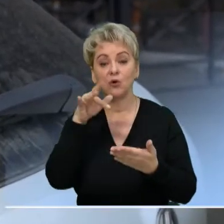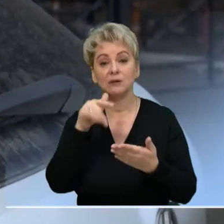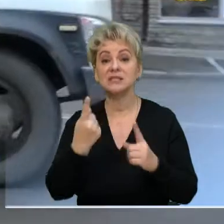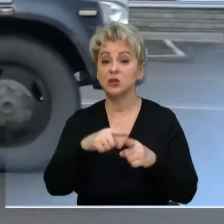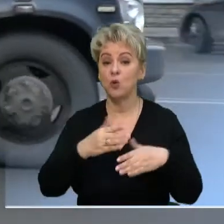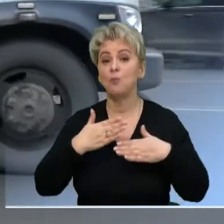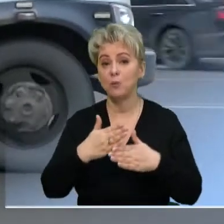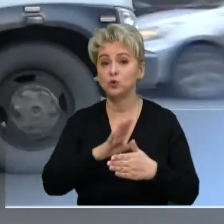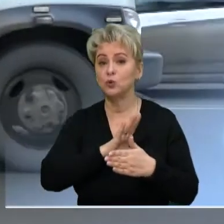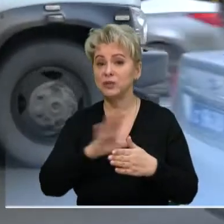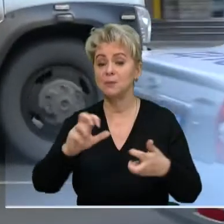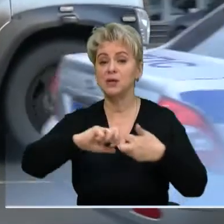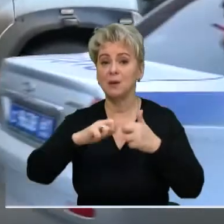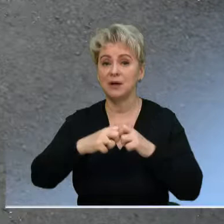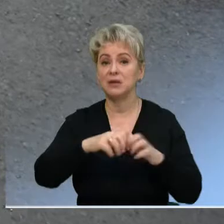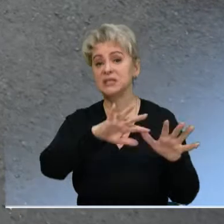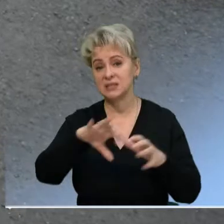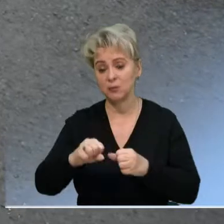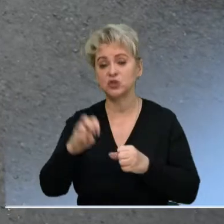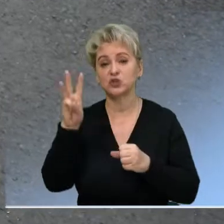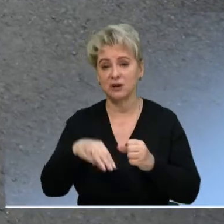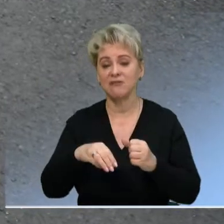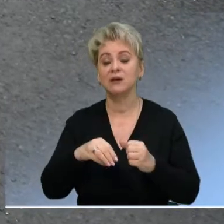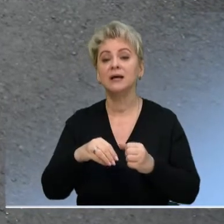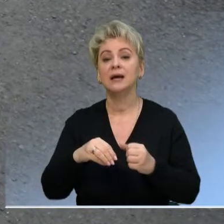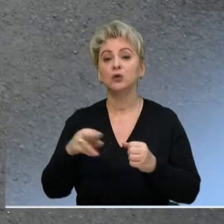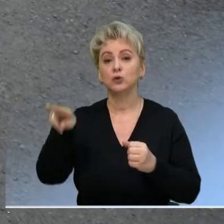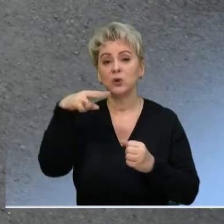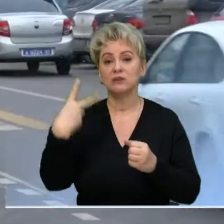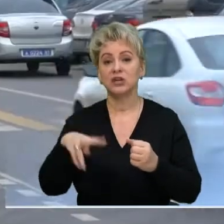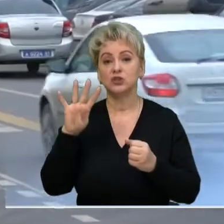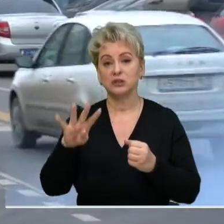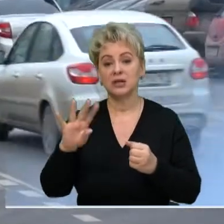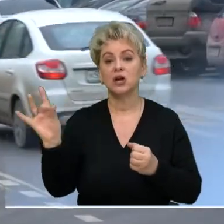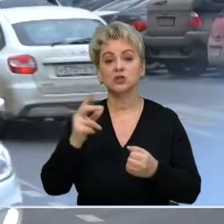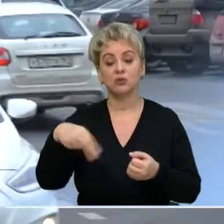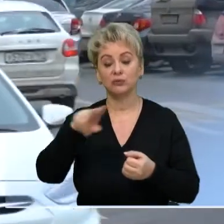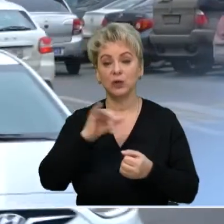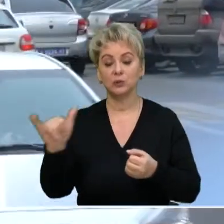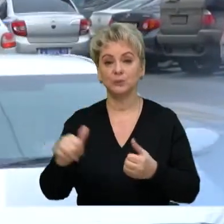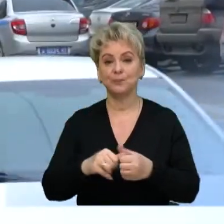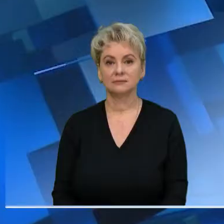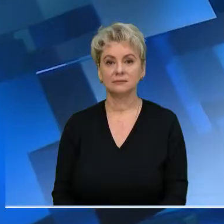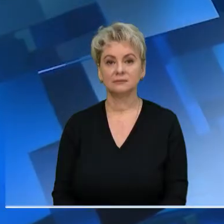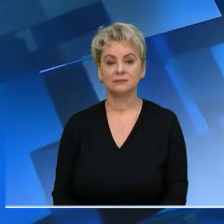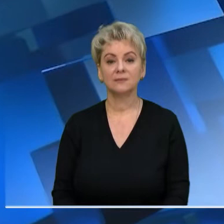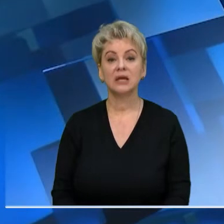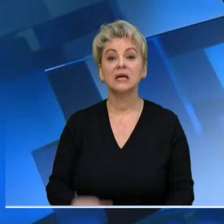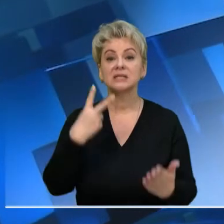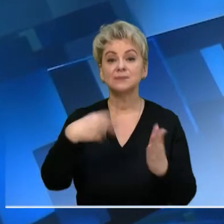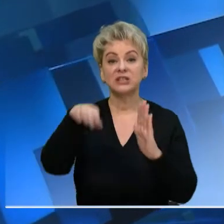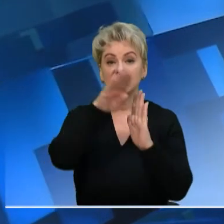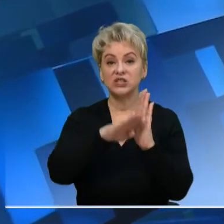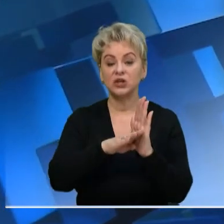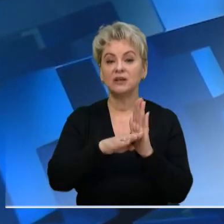Зато поможет избежать эвакуации и штрафа. Елена Сарксян, Артем Черных, Дон-24, Ростов-на-Дону. Смотрите